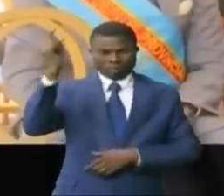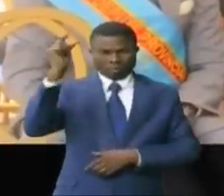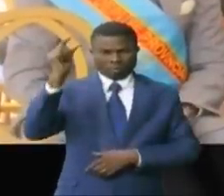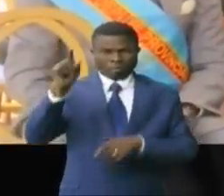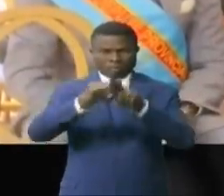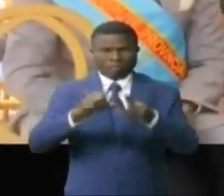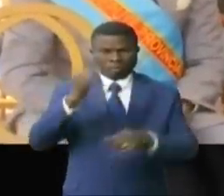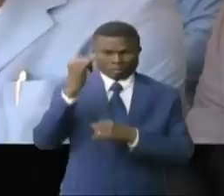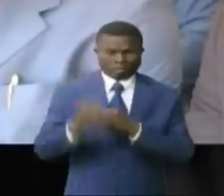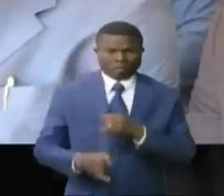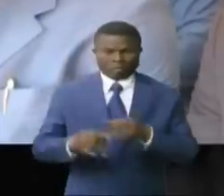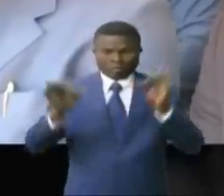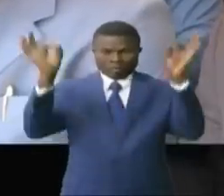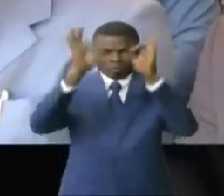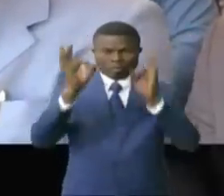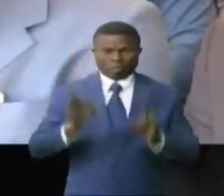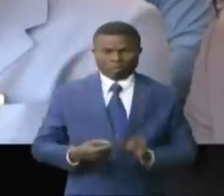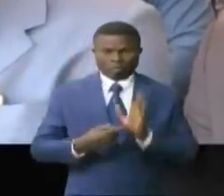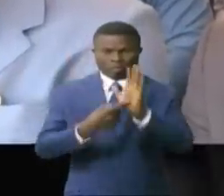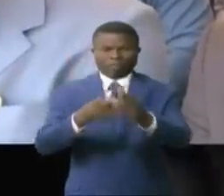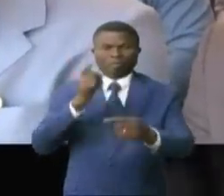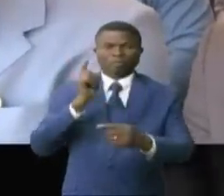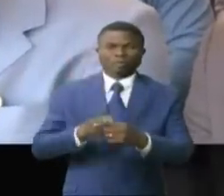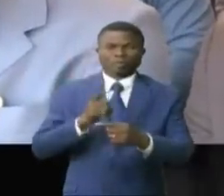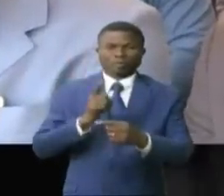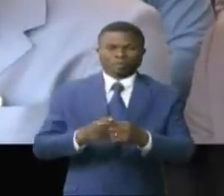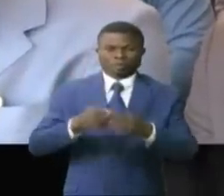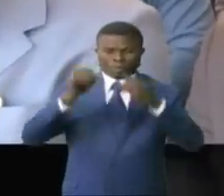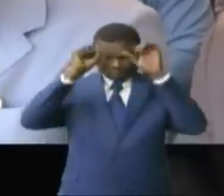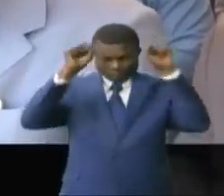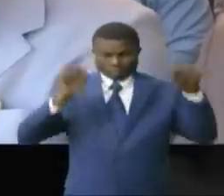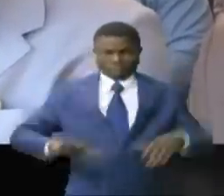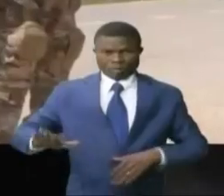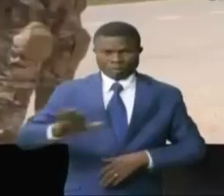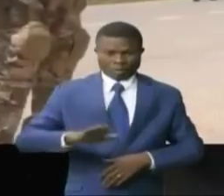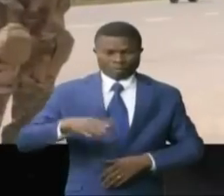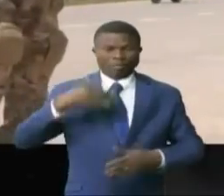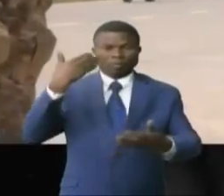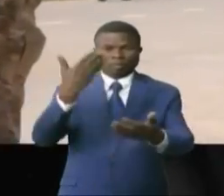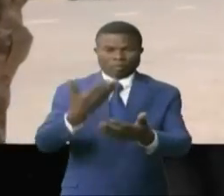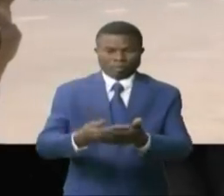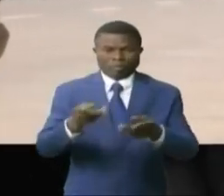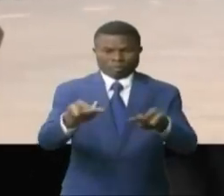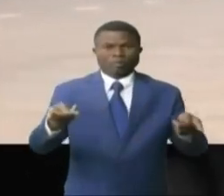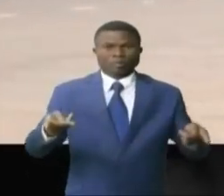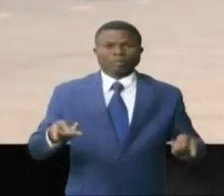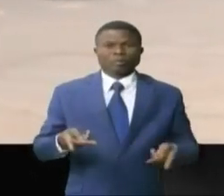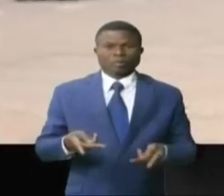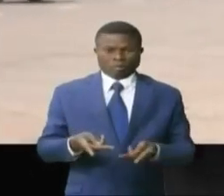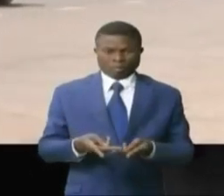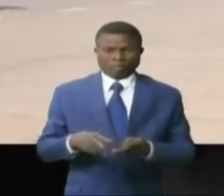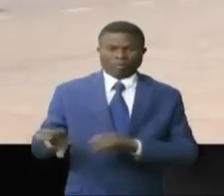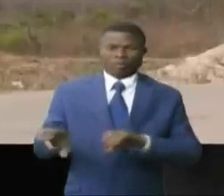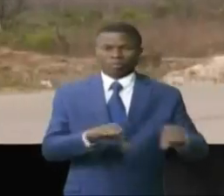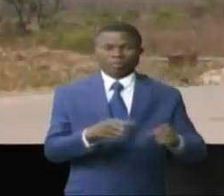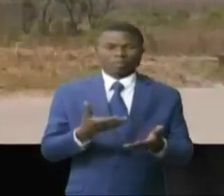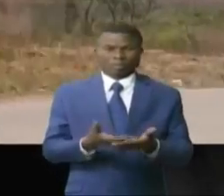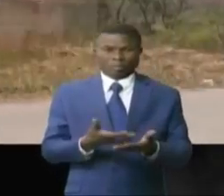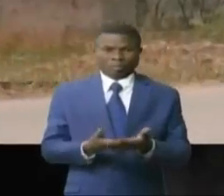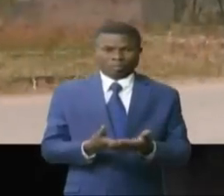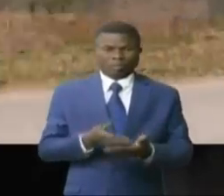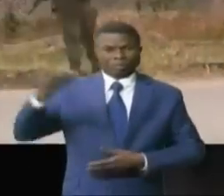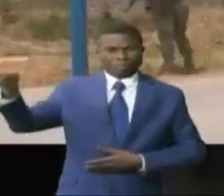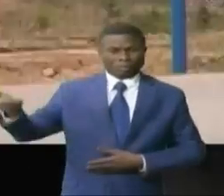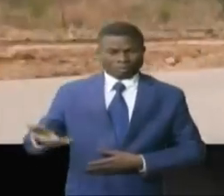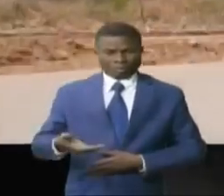la clôture du forum Expo Béton. Le président de la République arrive sur les lieux de la cérémonie. Il est